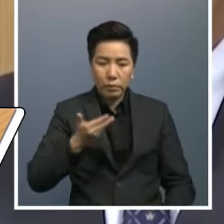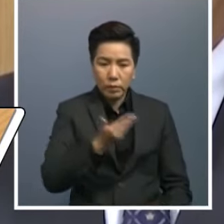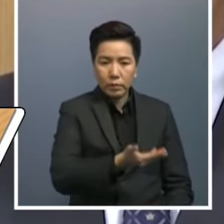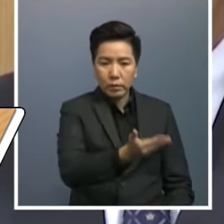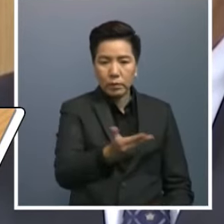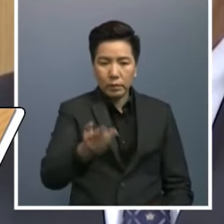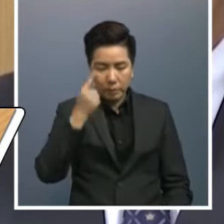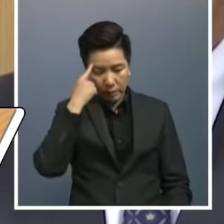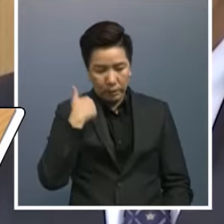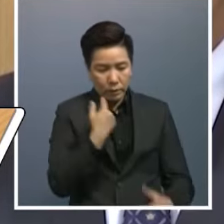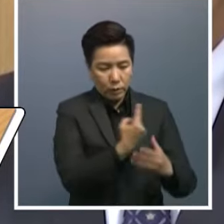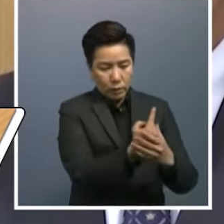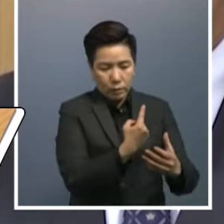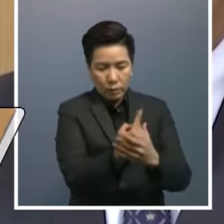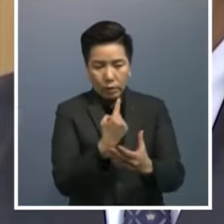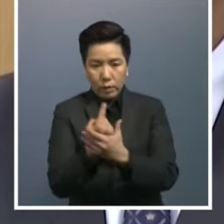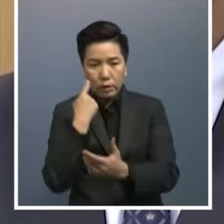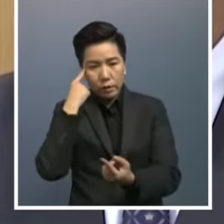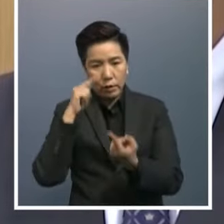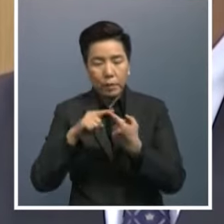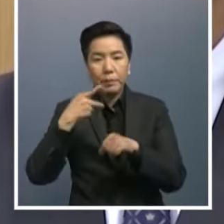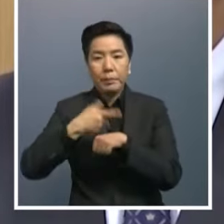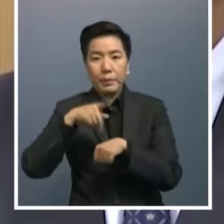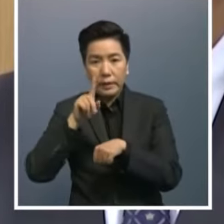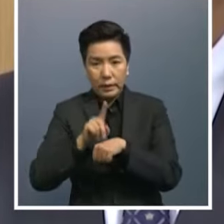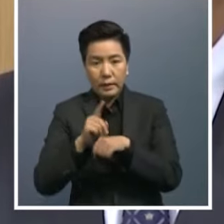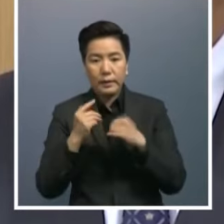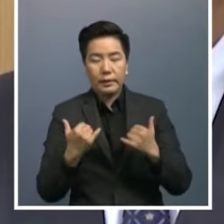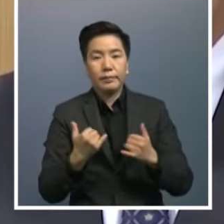นะครับได้มีตัวแทนของตัวเองนั่นก็คือประธานชุมชนนะครับ